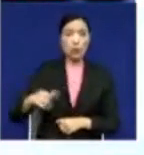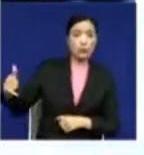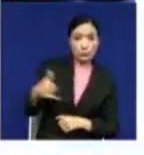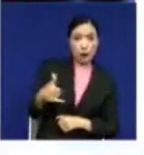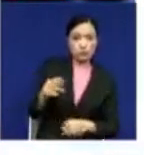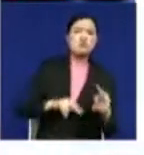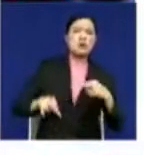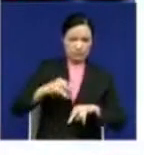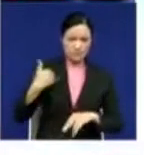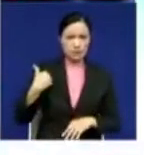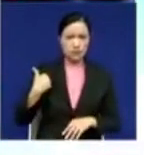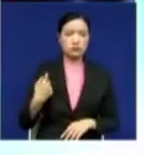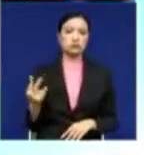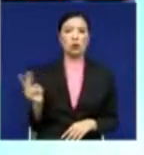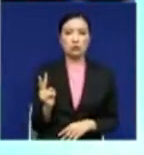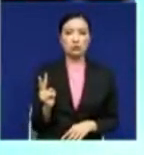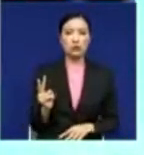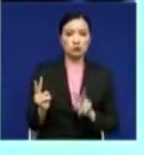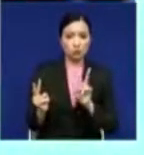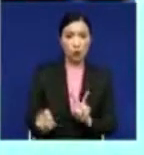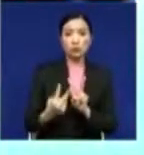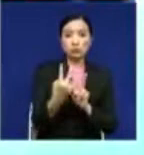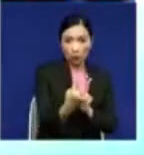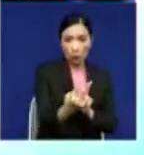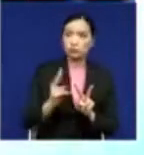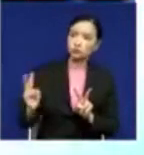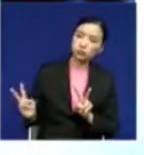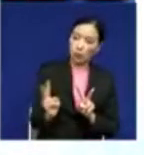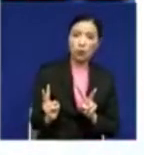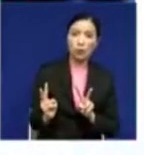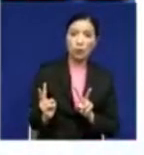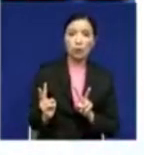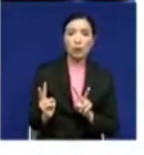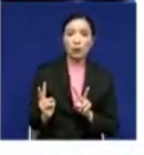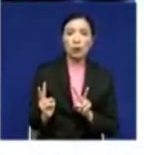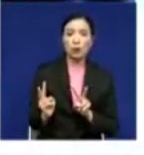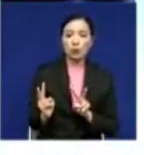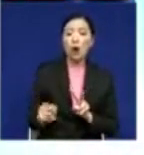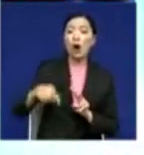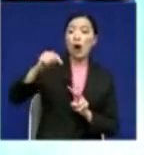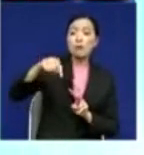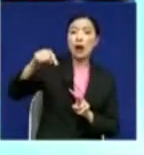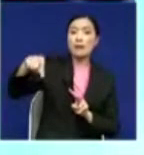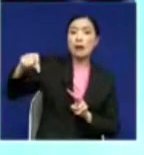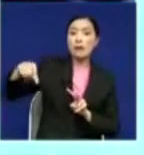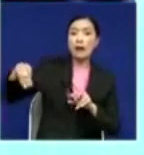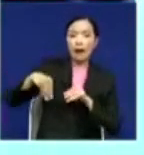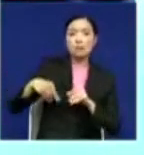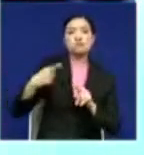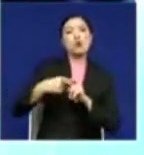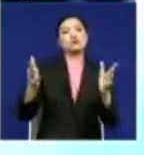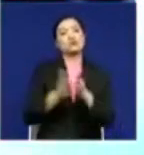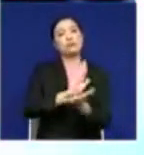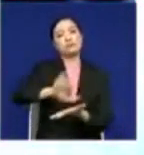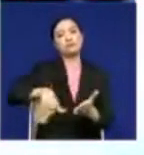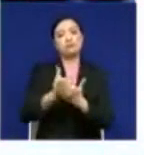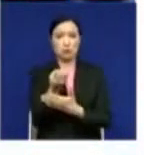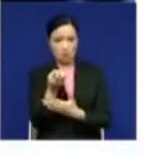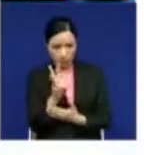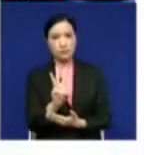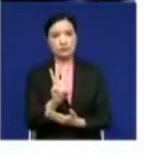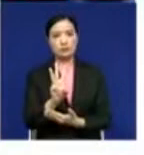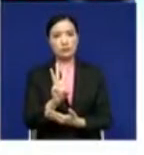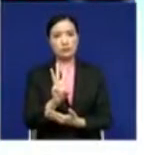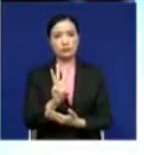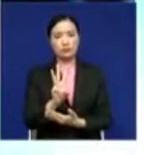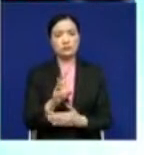แลนะครับอีก2คนนะครับแล้วก็มีผู้ต้องขังที่อยู่ในบริเวณเดียวกันนะครับรวมทั้งหมด16คนนะครับ